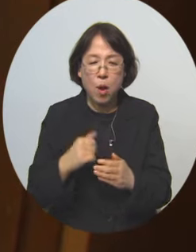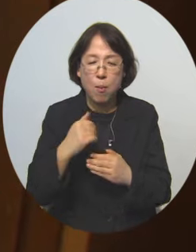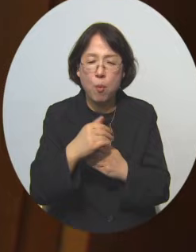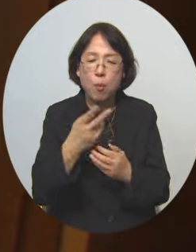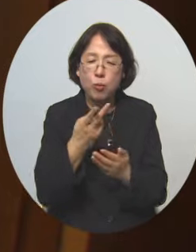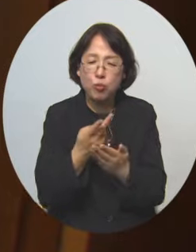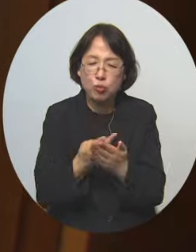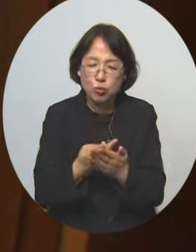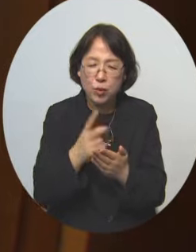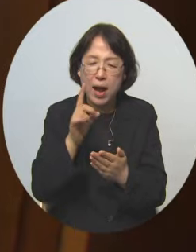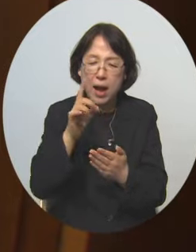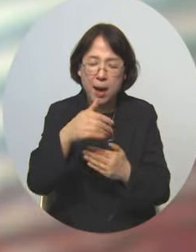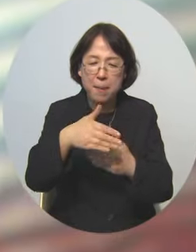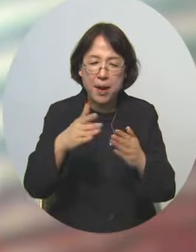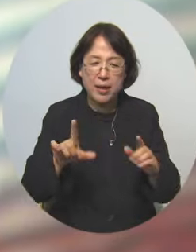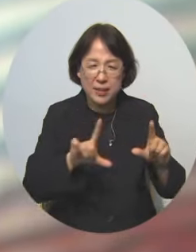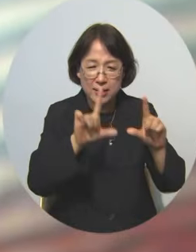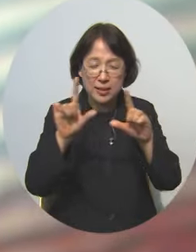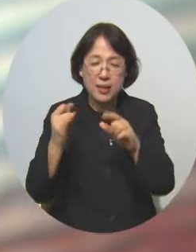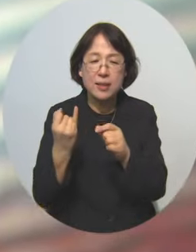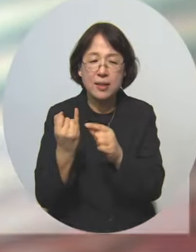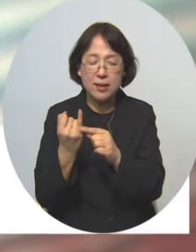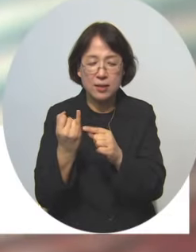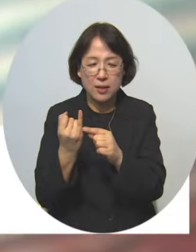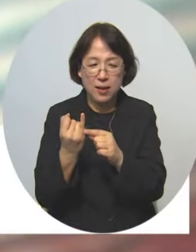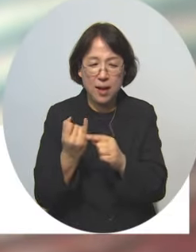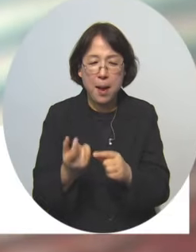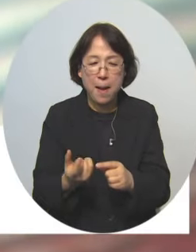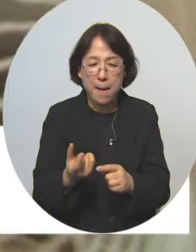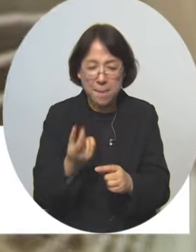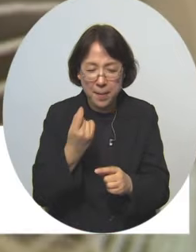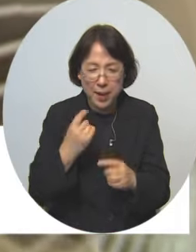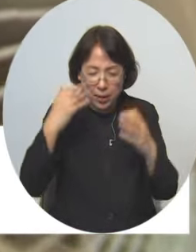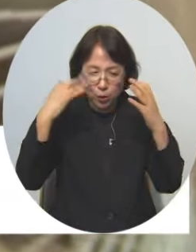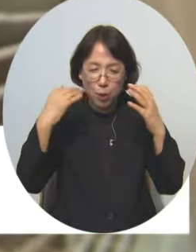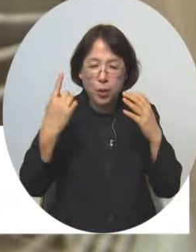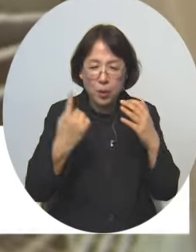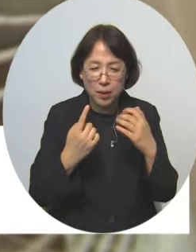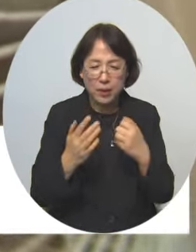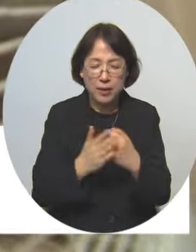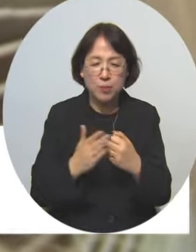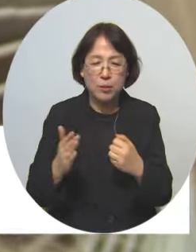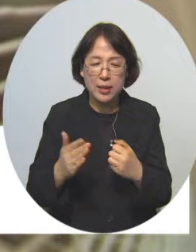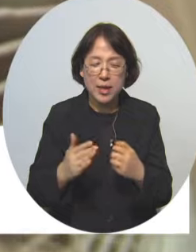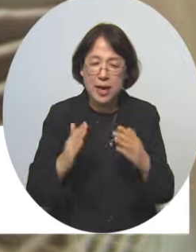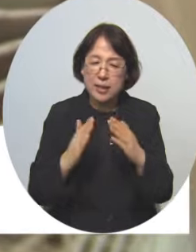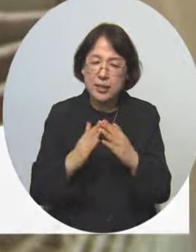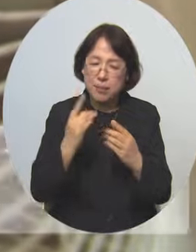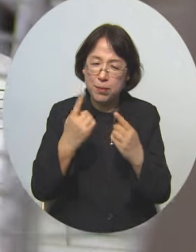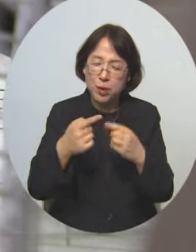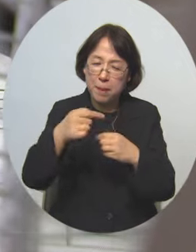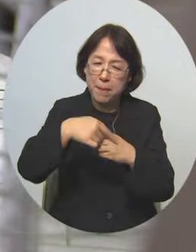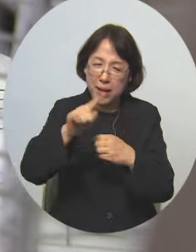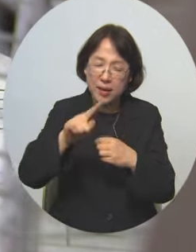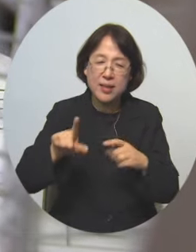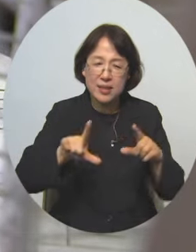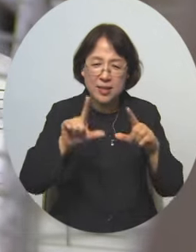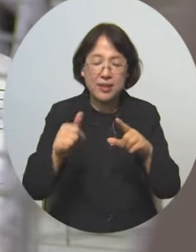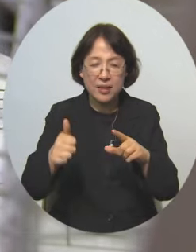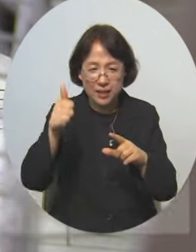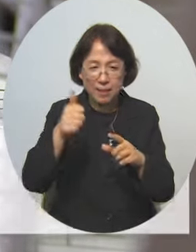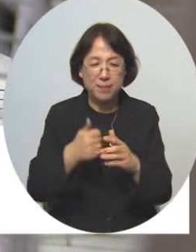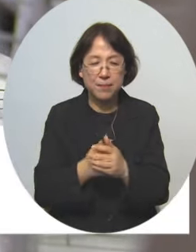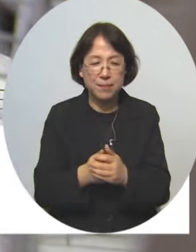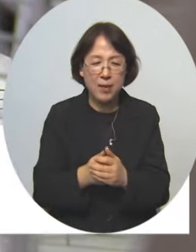겨운 위일 단칸방에서 지내는 김현분 씨. 일찌감치 찾아온 무더위에 집보다 밖에서 지내는 것을 택했습니다. 바람만